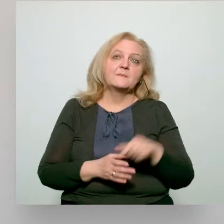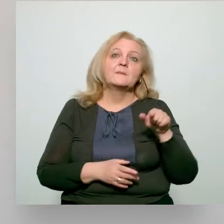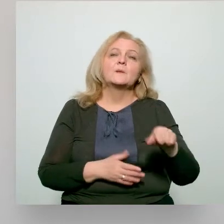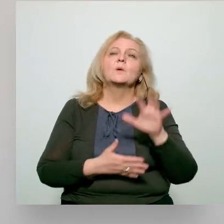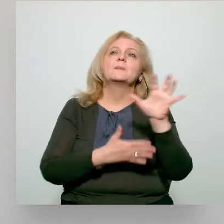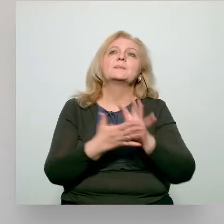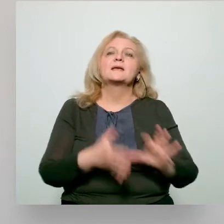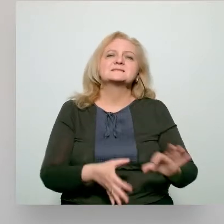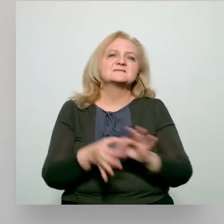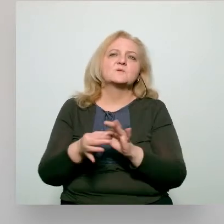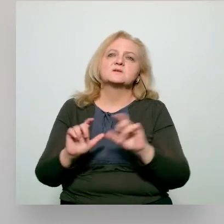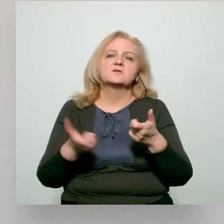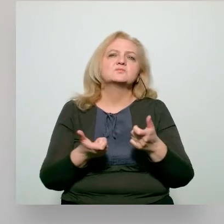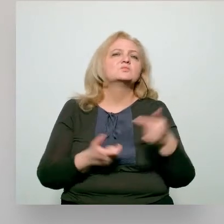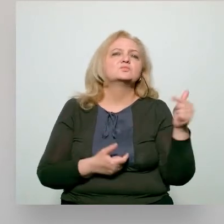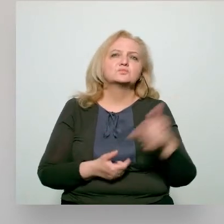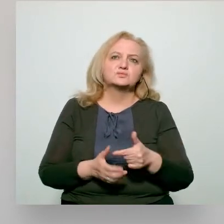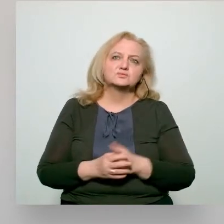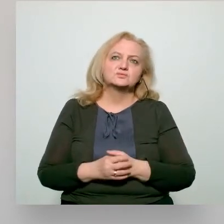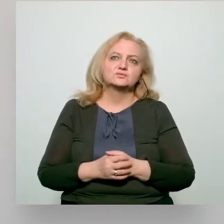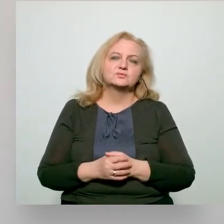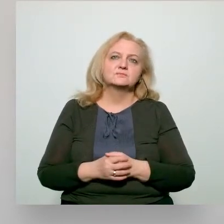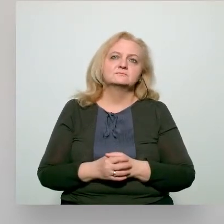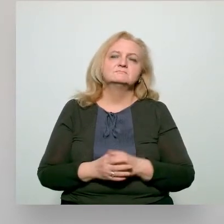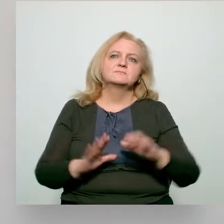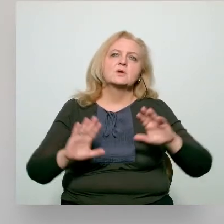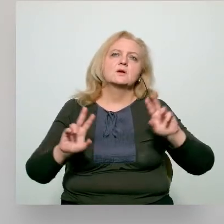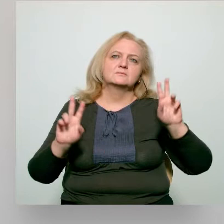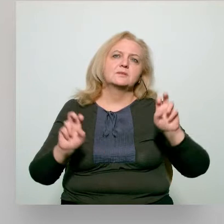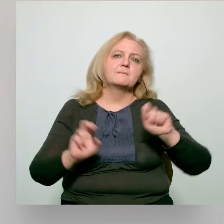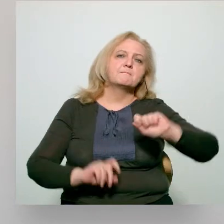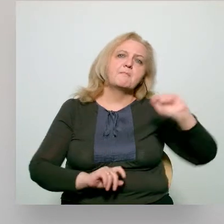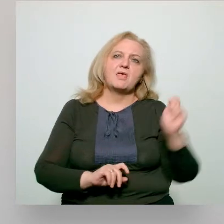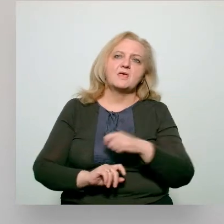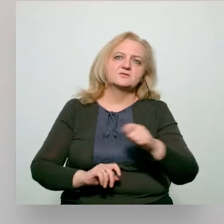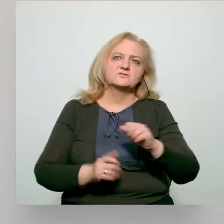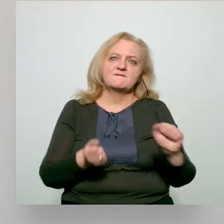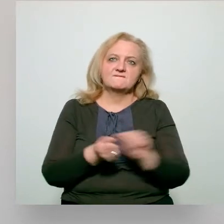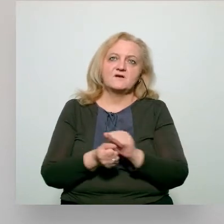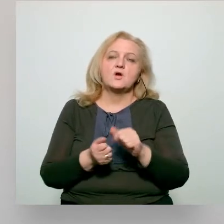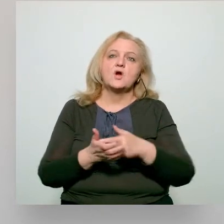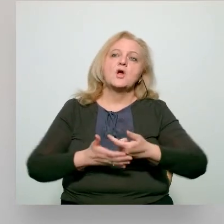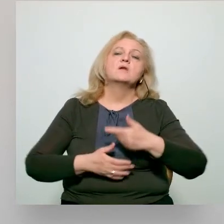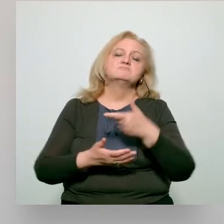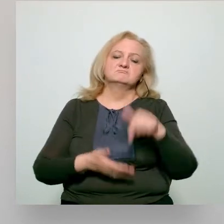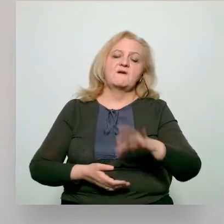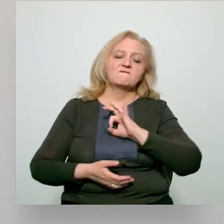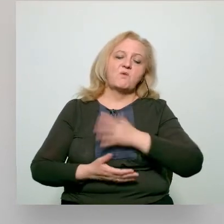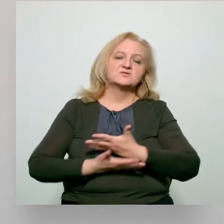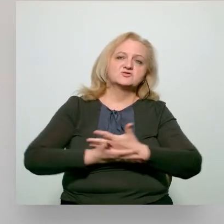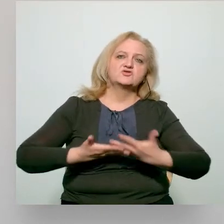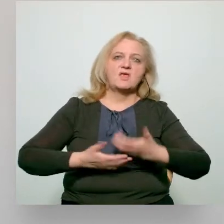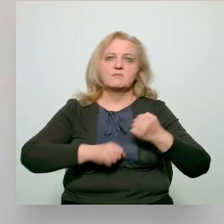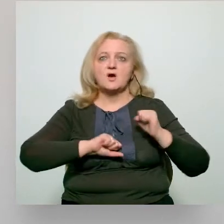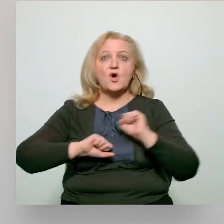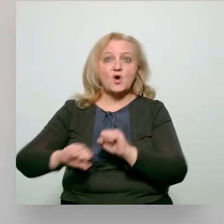to tekst dotyczący konieczności miecza, zastosowania miecza w obronie ojczyzny.